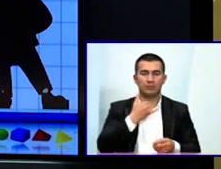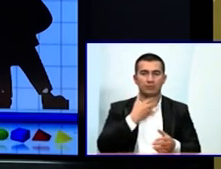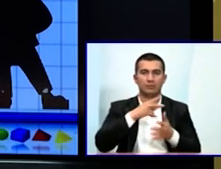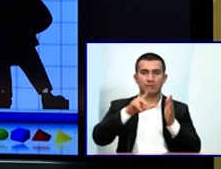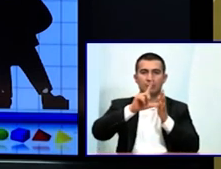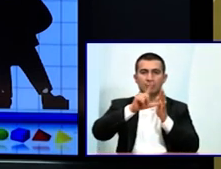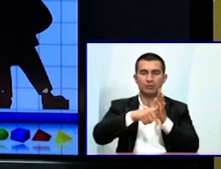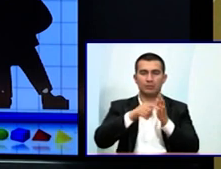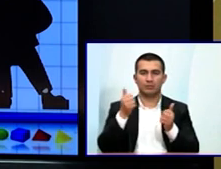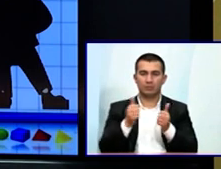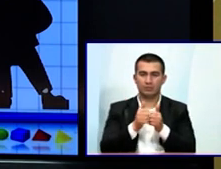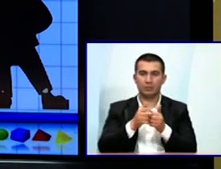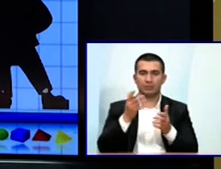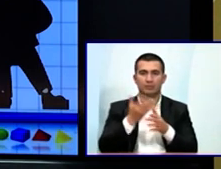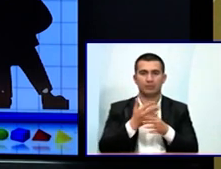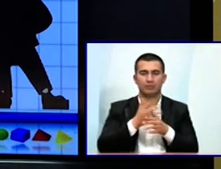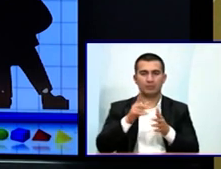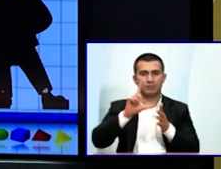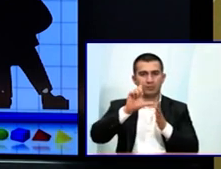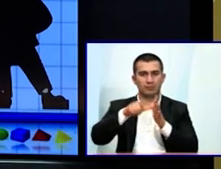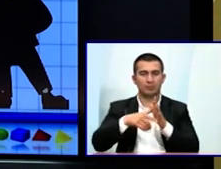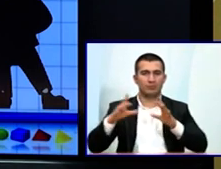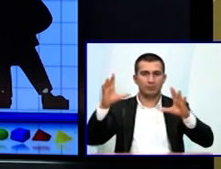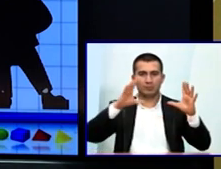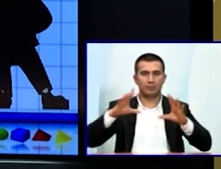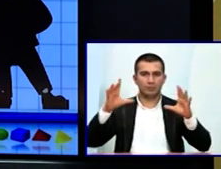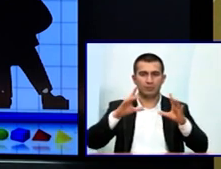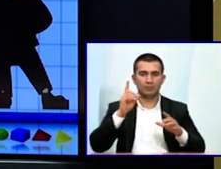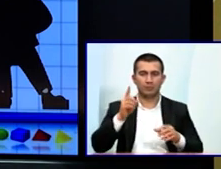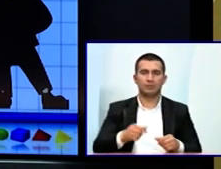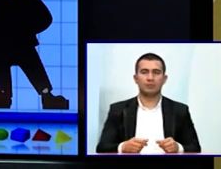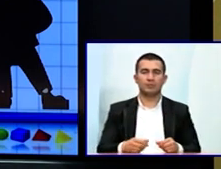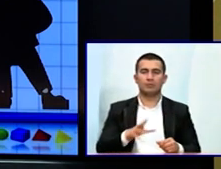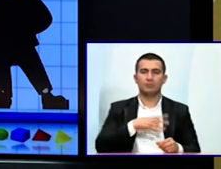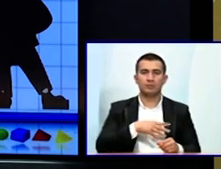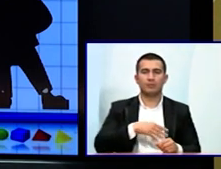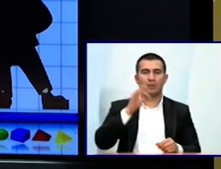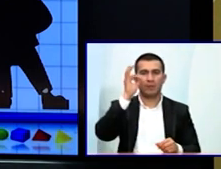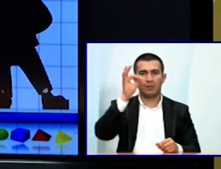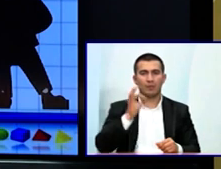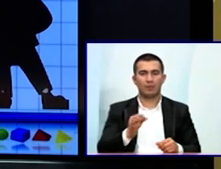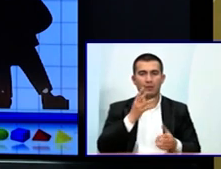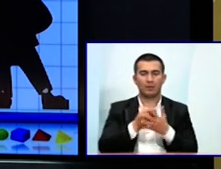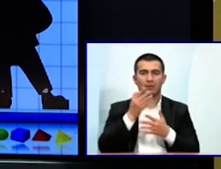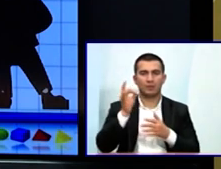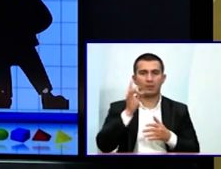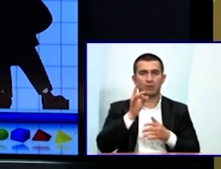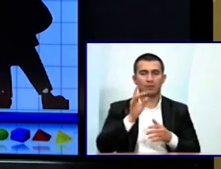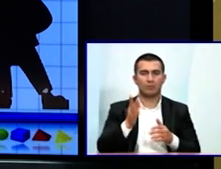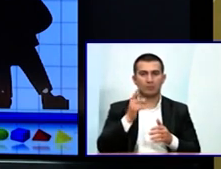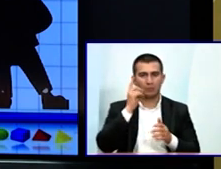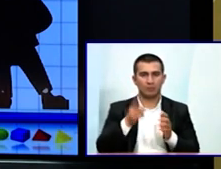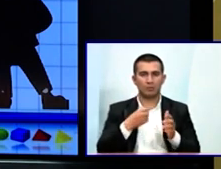sirkul yordamida doira chizamiz. Undan so'ng foizlar miqdorini aniqlash.